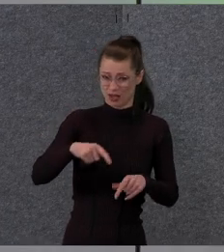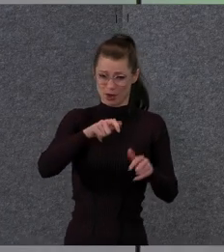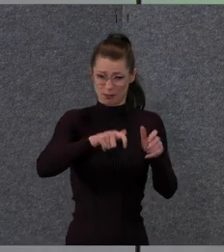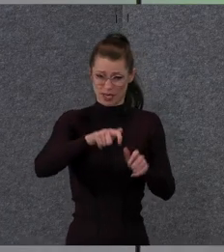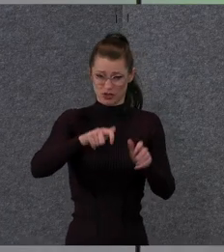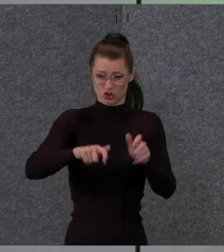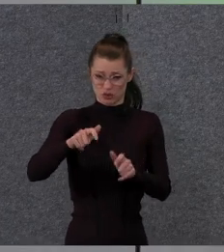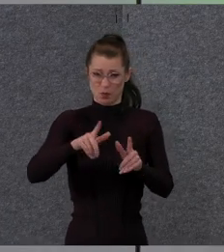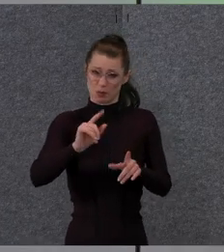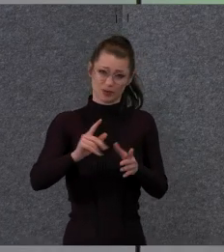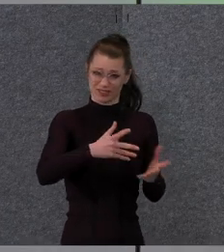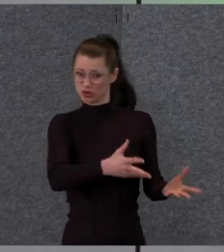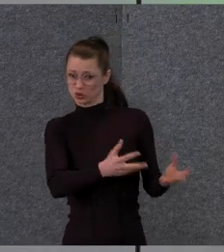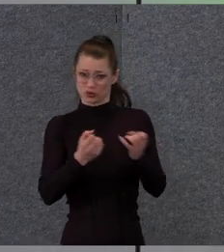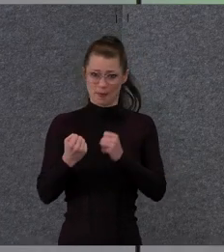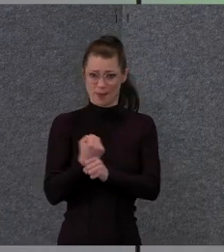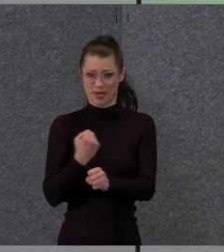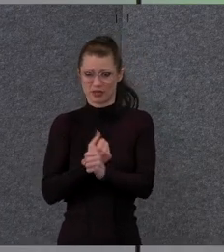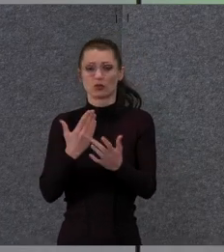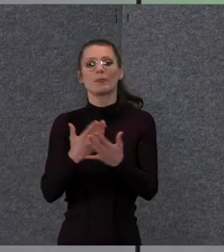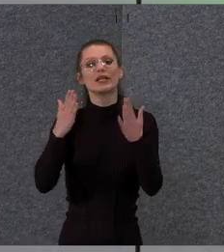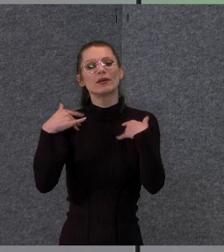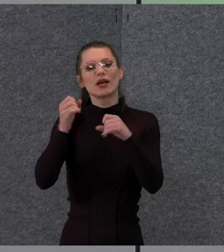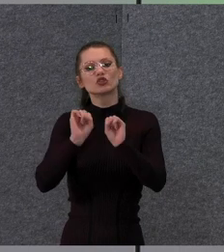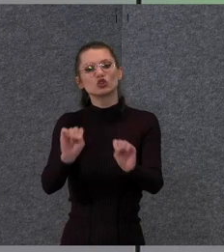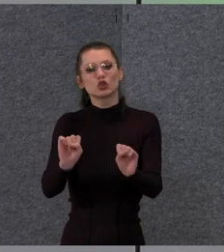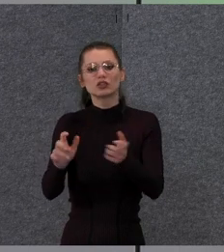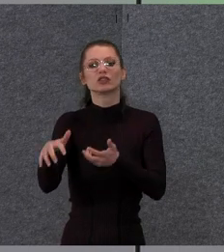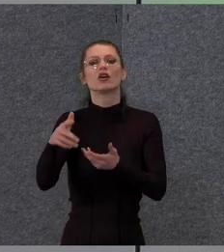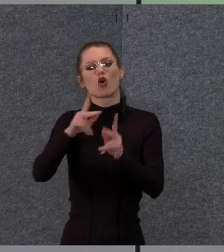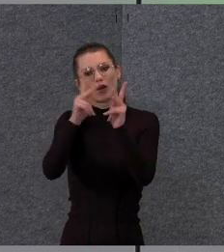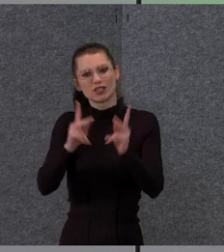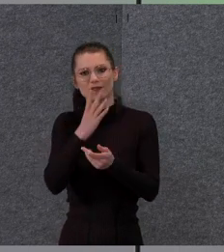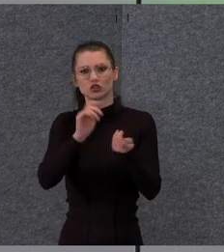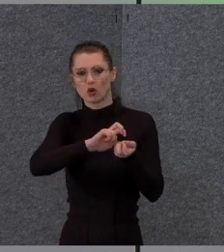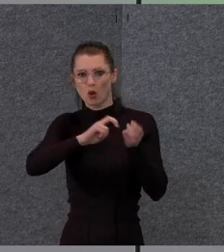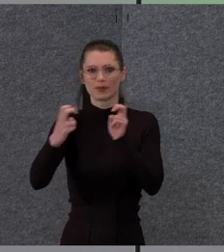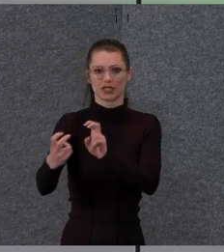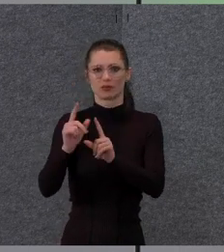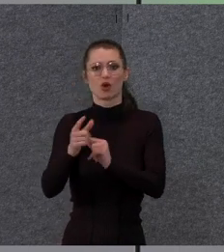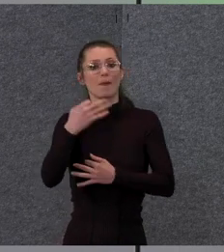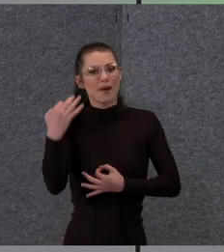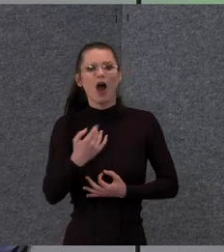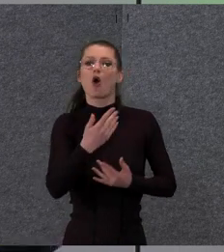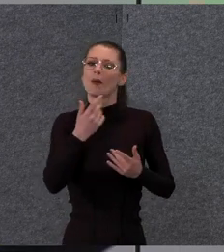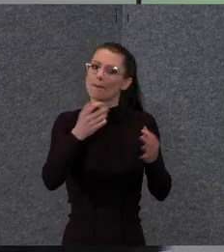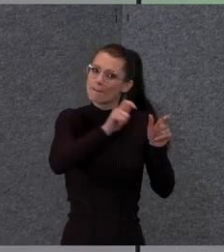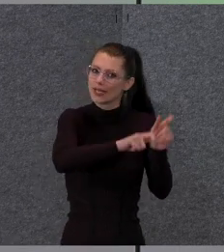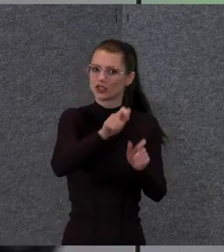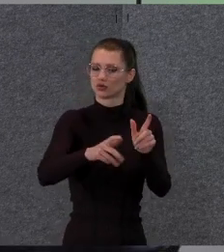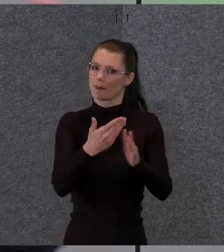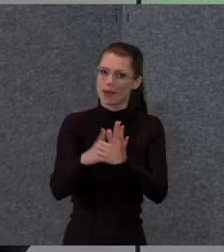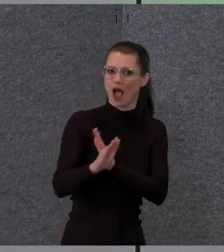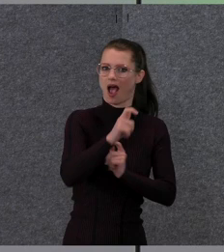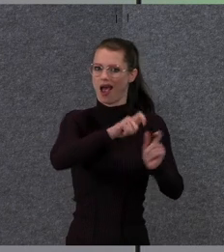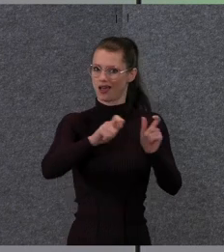müssen. Wir müssen, wenn wir unsere Klimaschutzkonzepte umsetzen wollen, Mehrheiten dafür bekommen. Und es ist einfach eine weit verbreitete Sorge in diesem Land. Und der politische Gegner